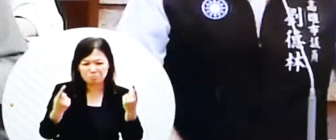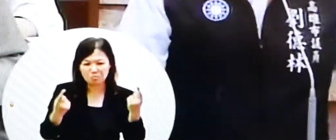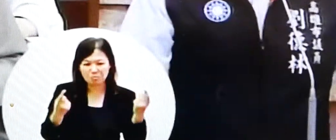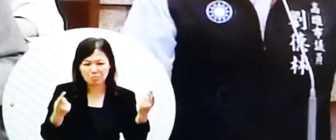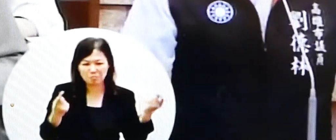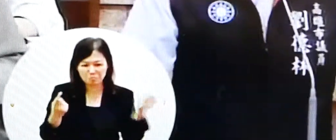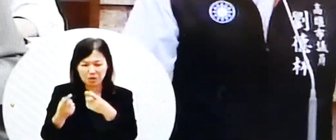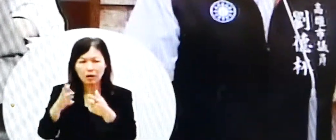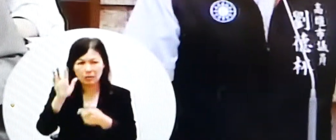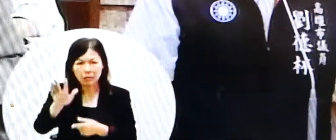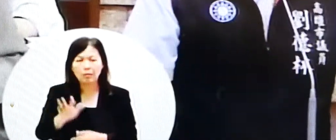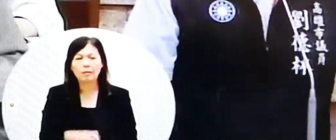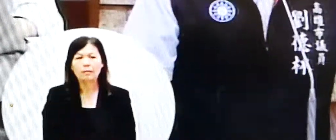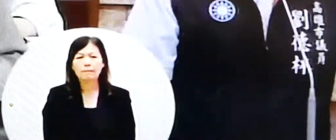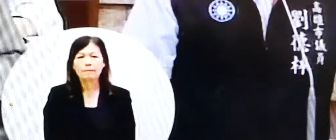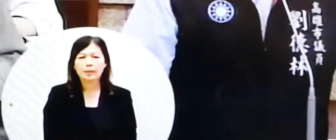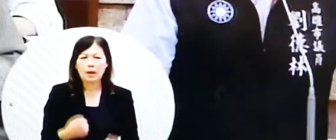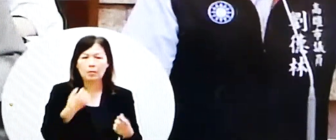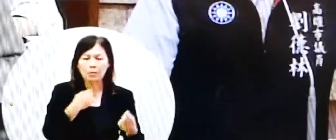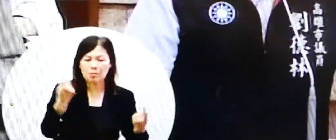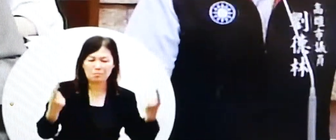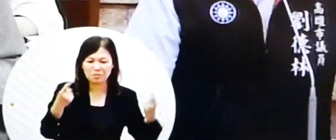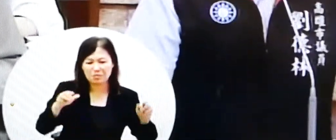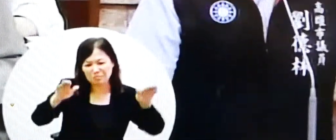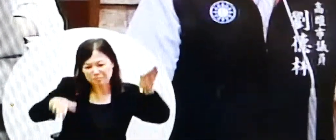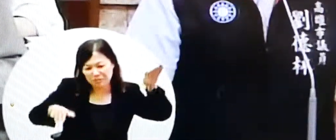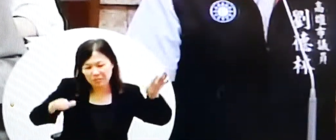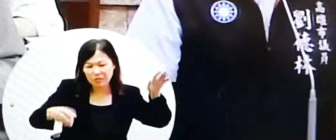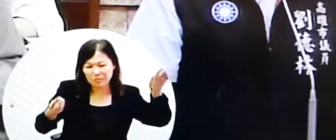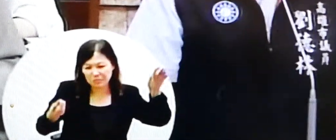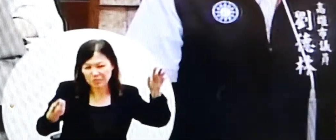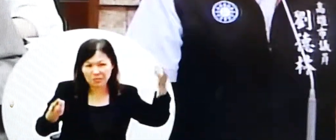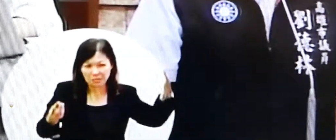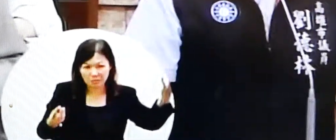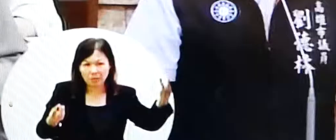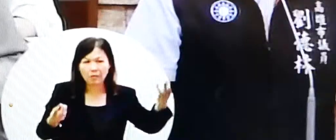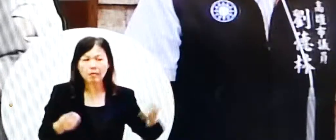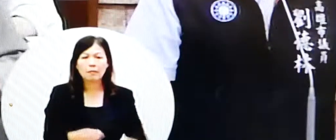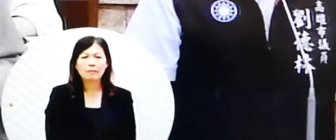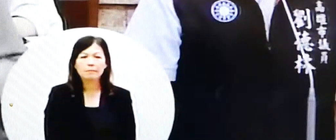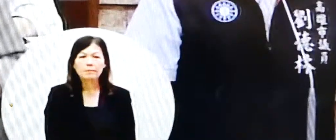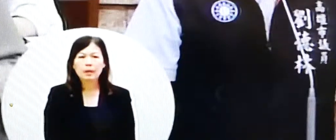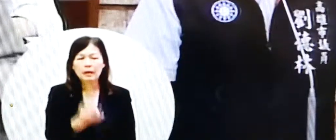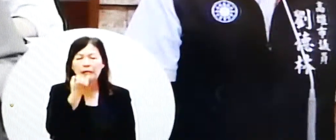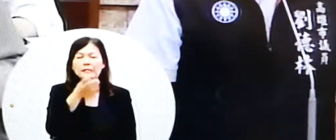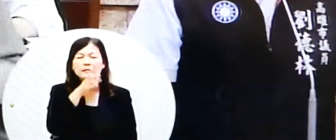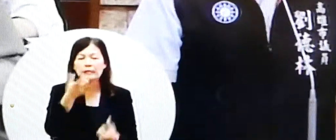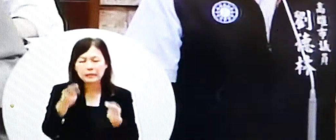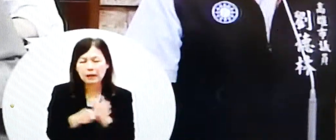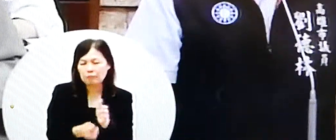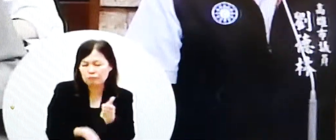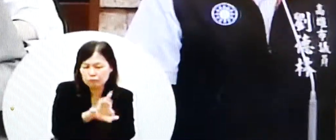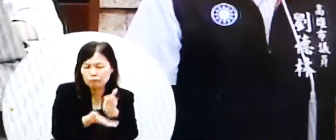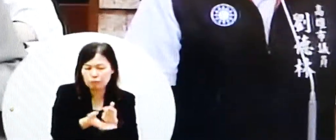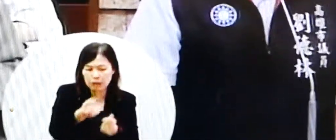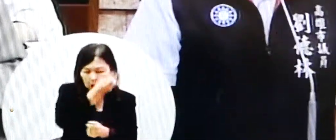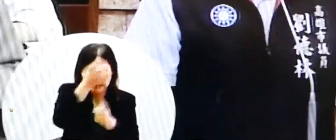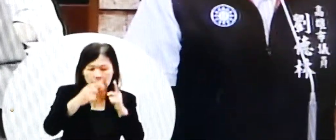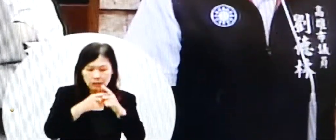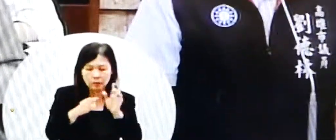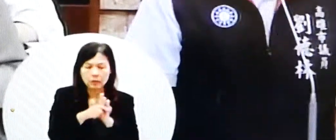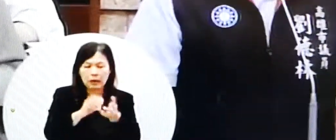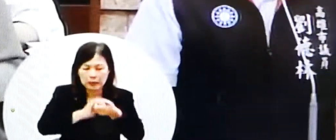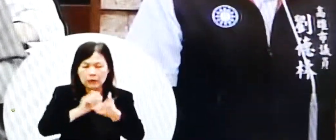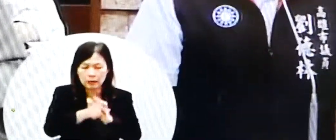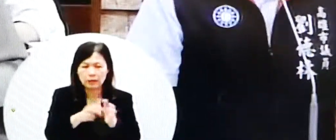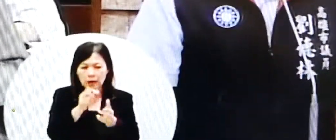比较就是偏低。那我们一直也是鼓励年轻人，哦，是不是最少能够生三个啊？但